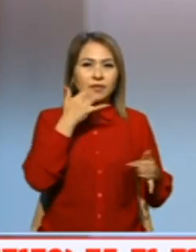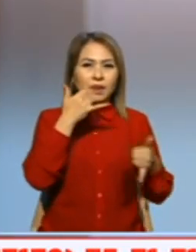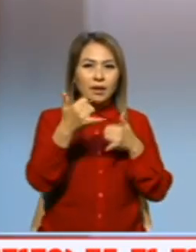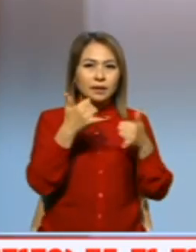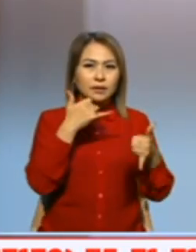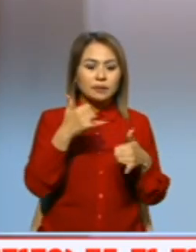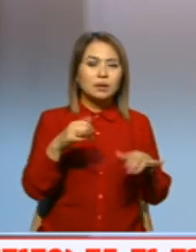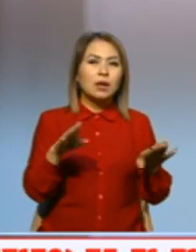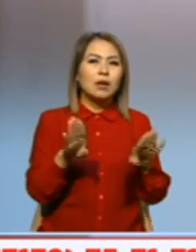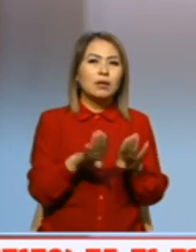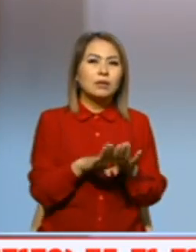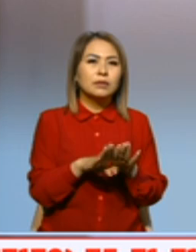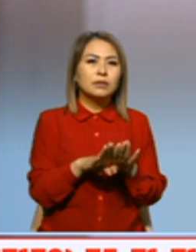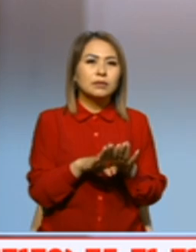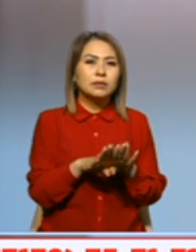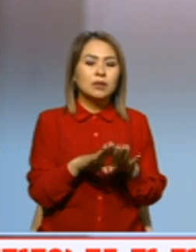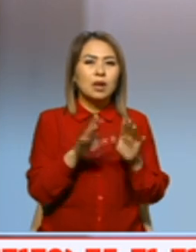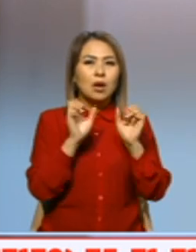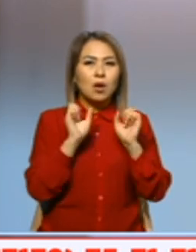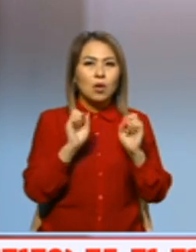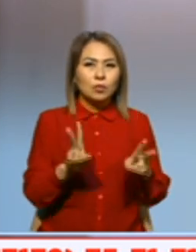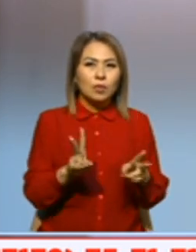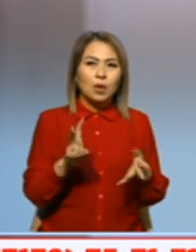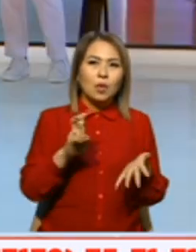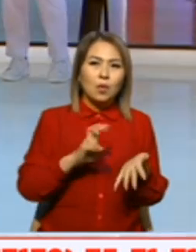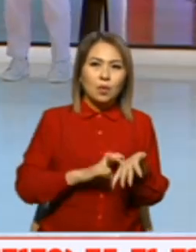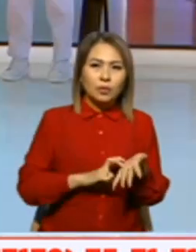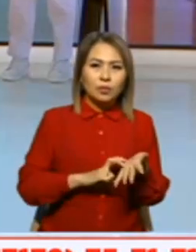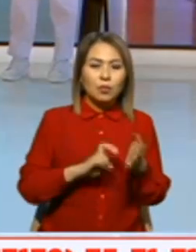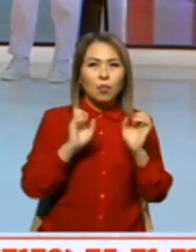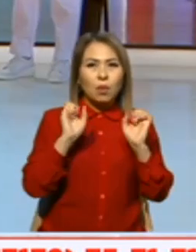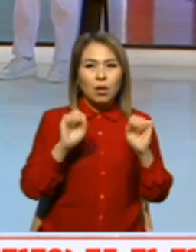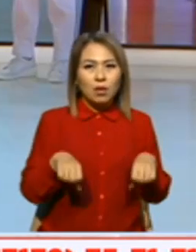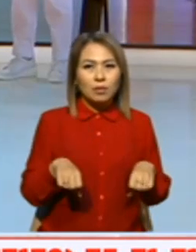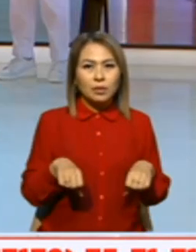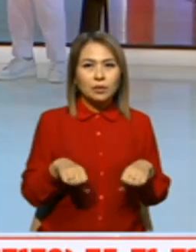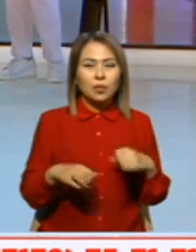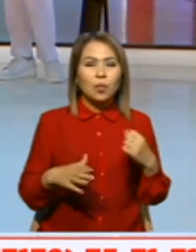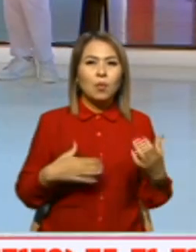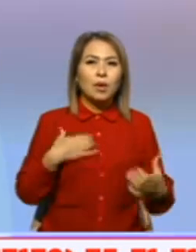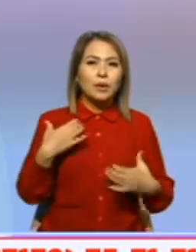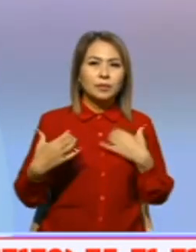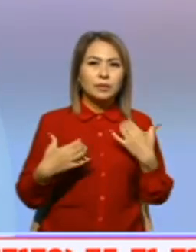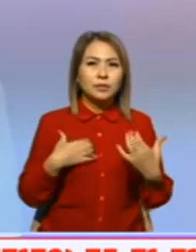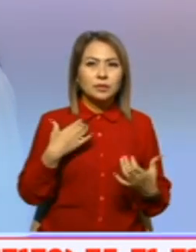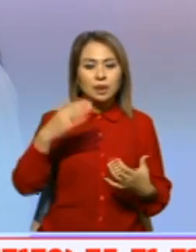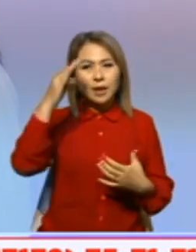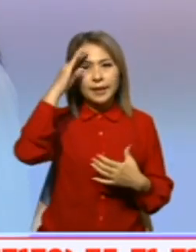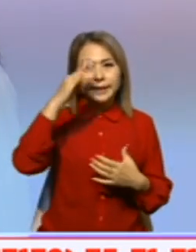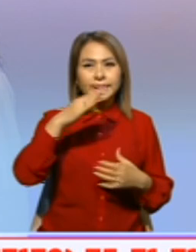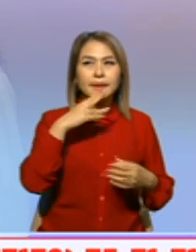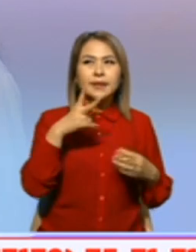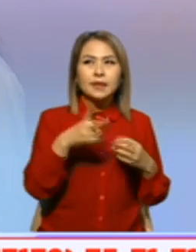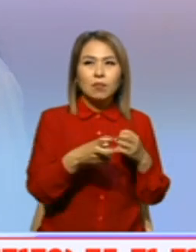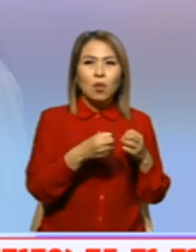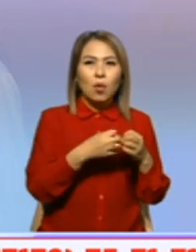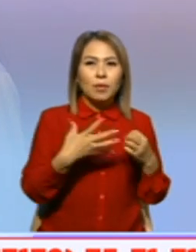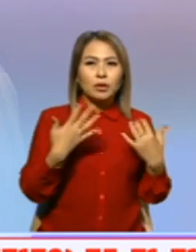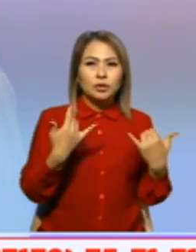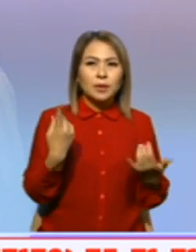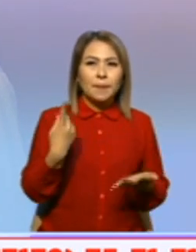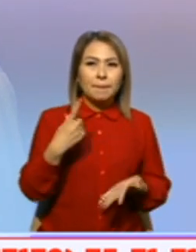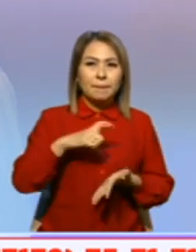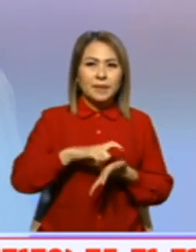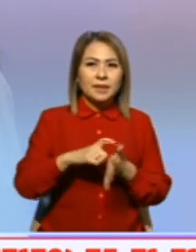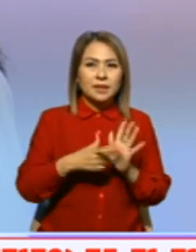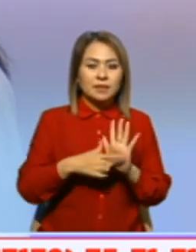жатыр ғой. Қауіптенуге, қорқуға болады ма? Уайымдап тұр, иә, әкесі 2015 жылы қазір бірінші сыныпта оқиды,